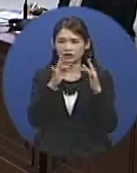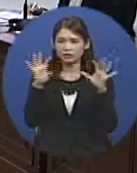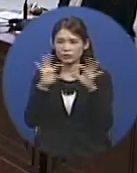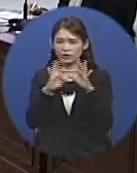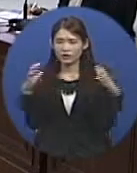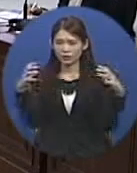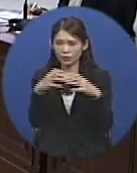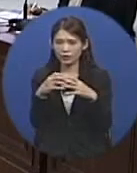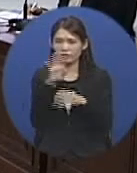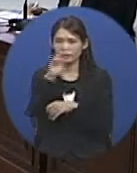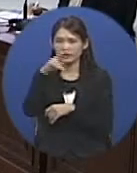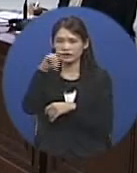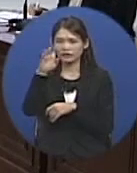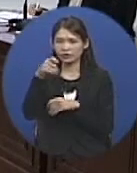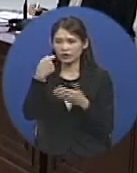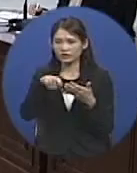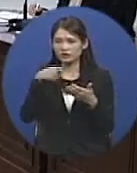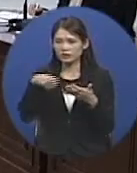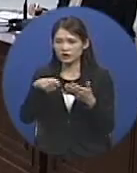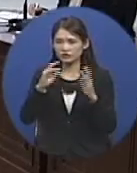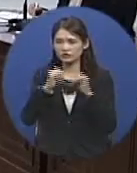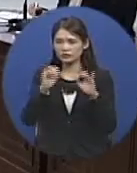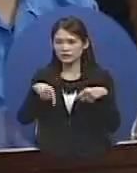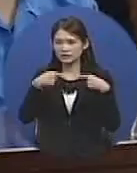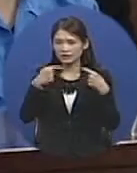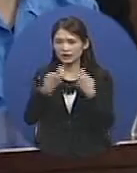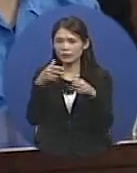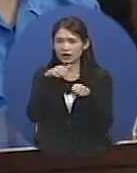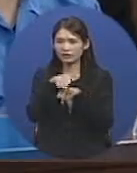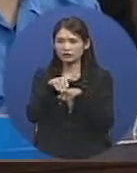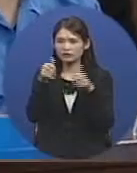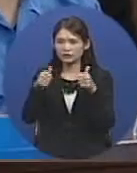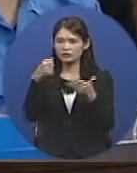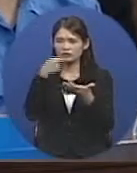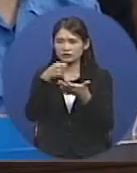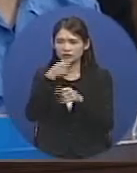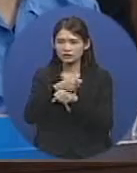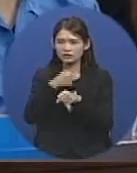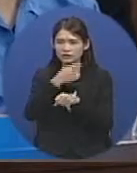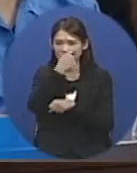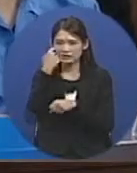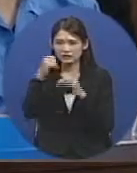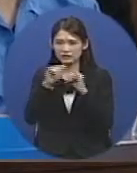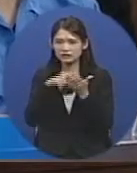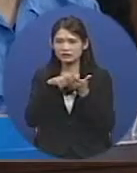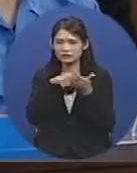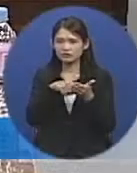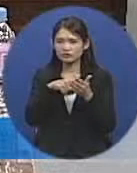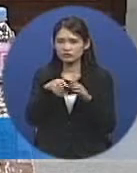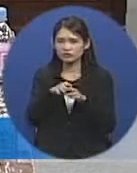모집된 배심원들이 판결을 하는 국민참여재판의 형식으로 진행됐으며 검찰 측 증인으로 출석한 형제복지원